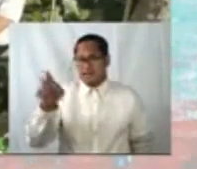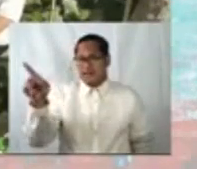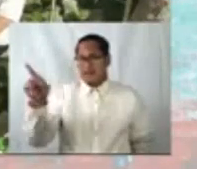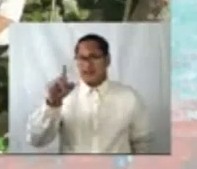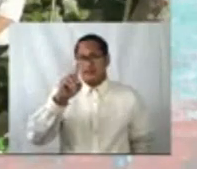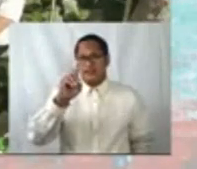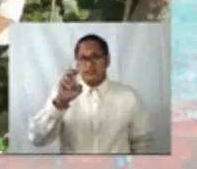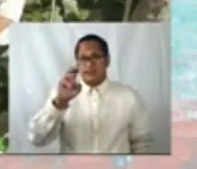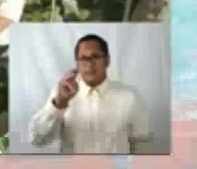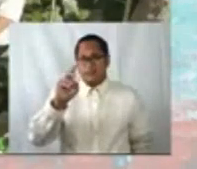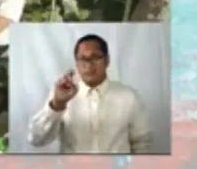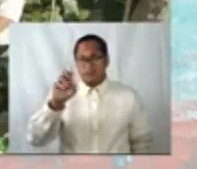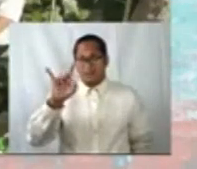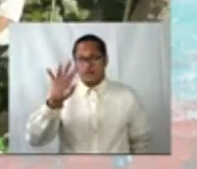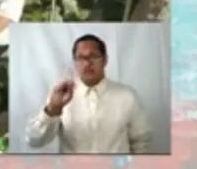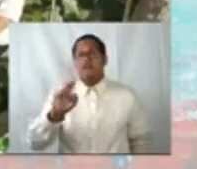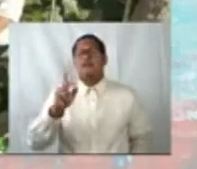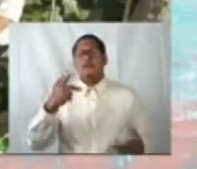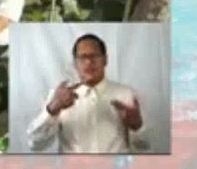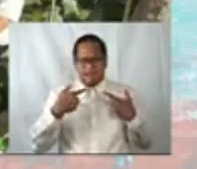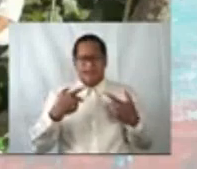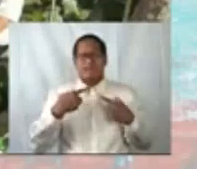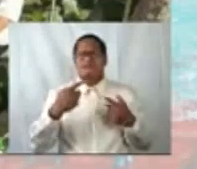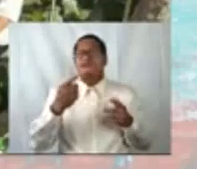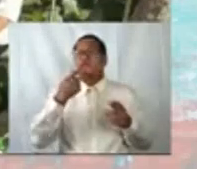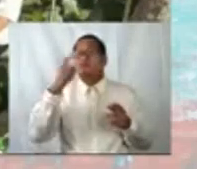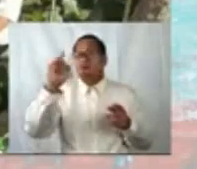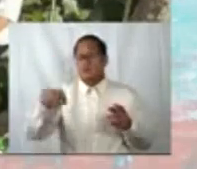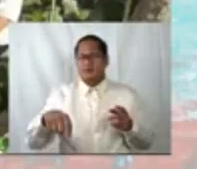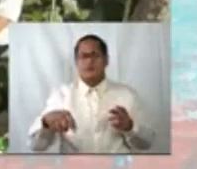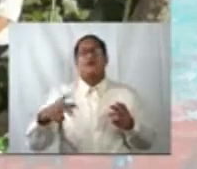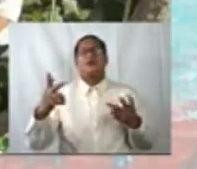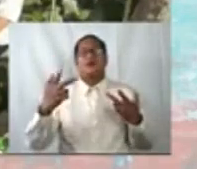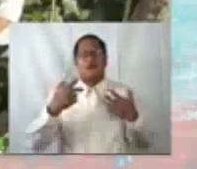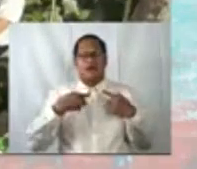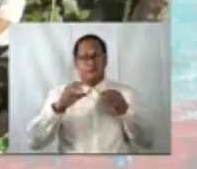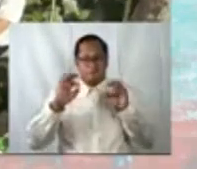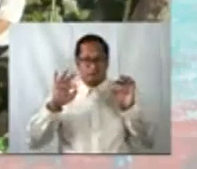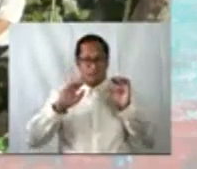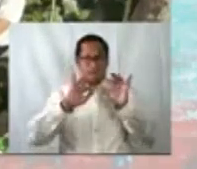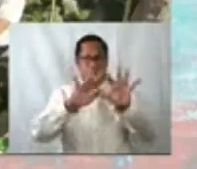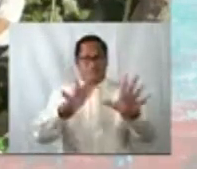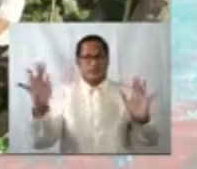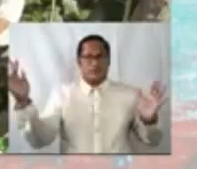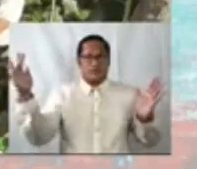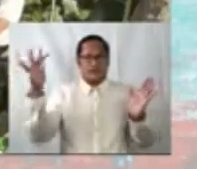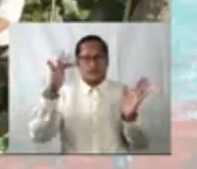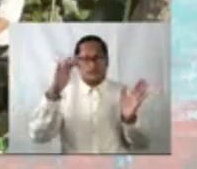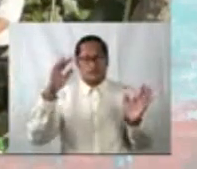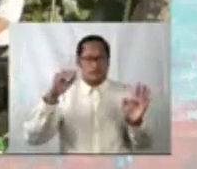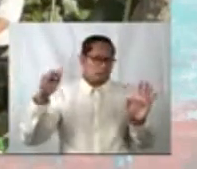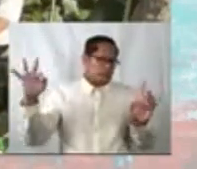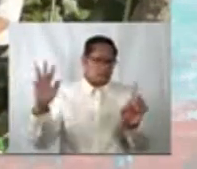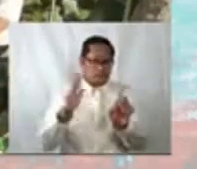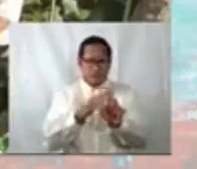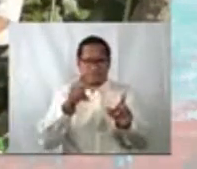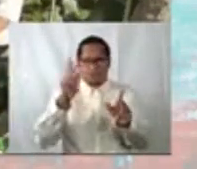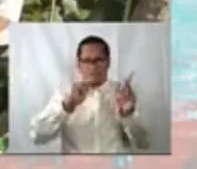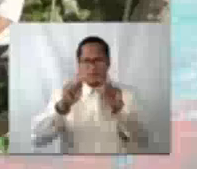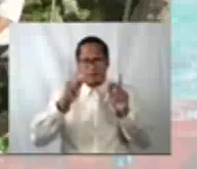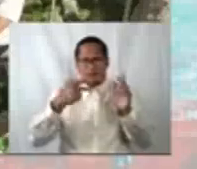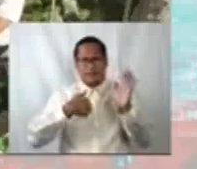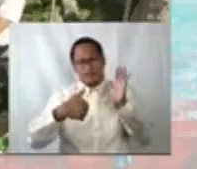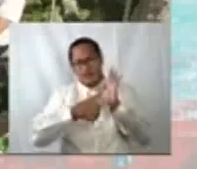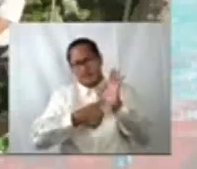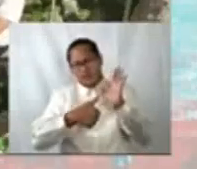na mayroong mga kautusan, umabot sa mga tao, nagkaroon ng mga halalan, nagkaroon ng mga pag-appoint